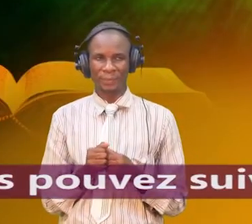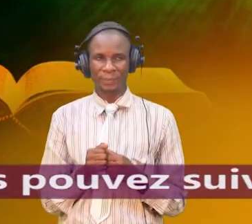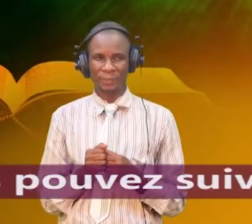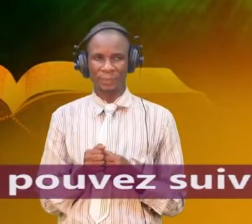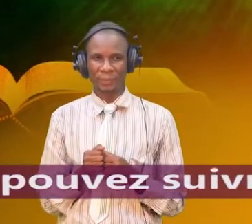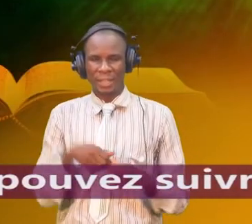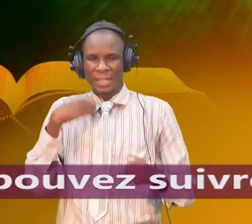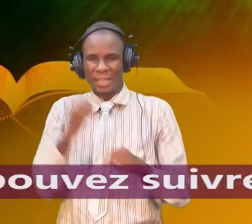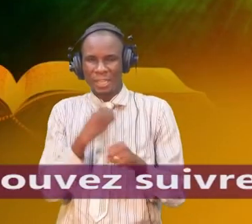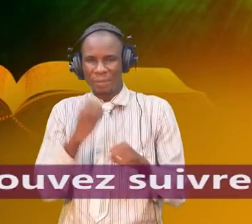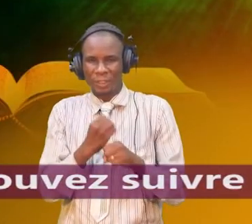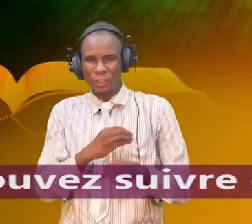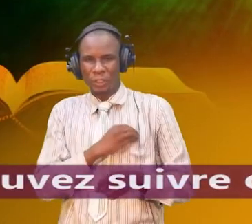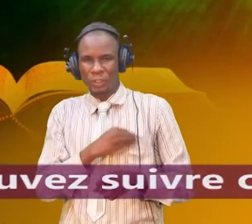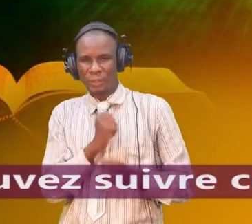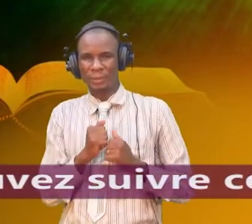misatu etene motoba boye.